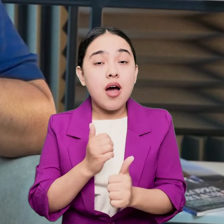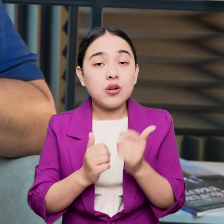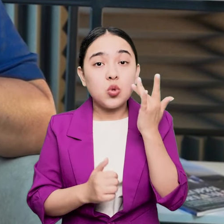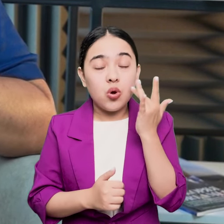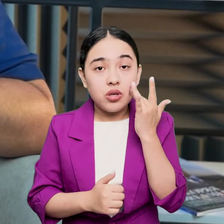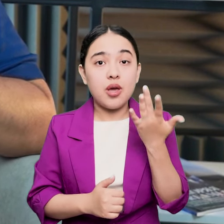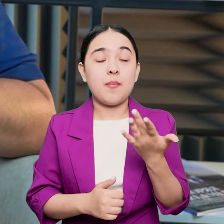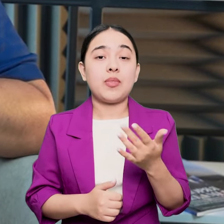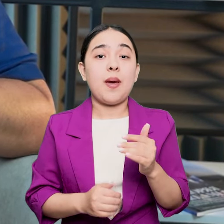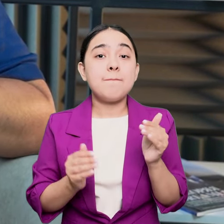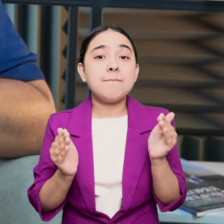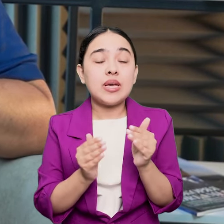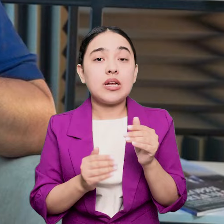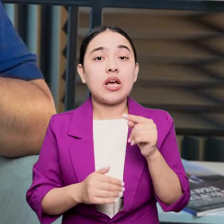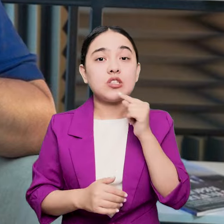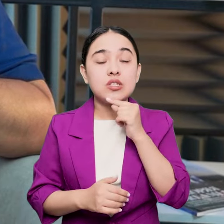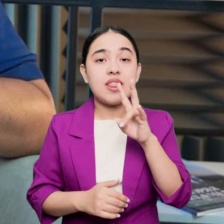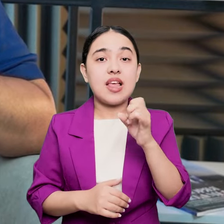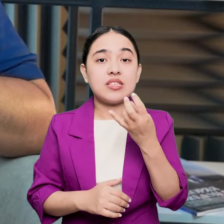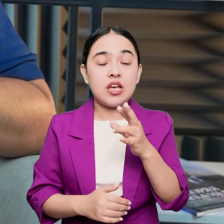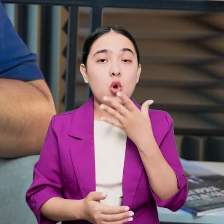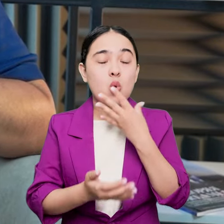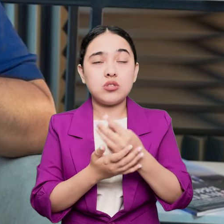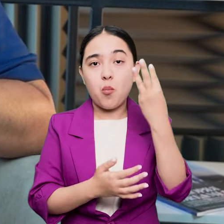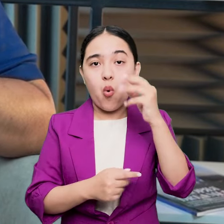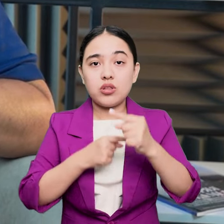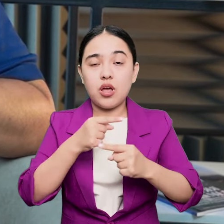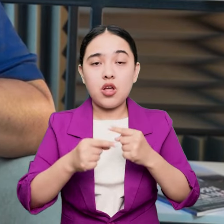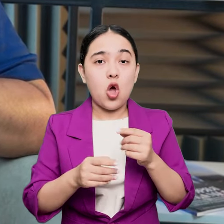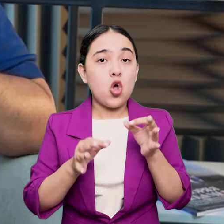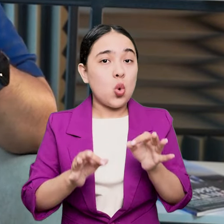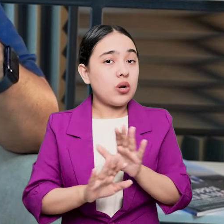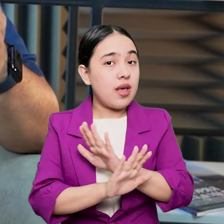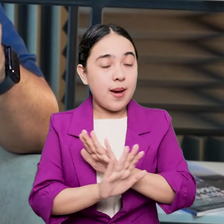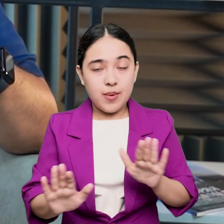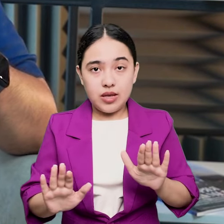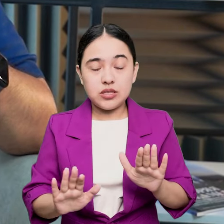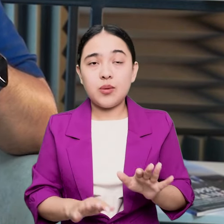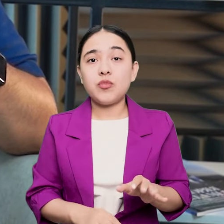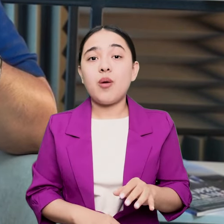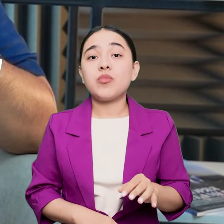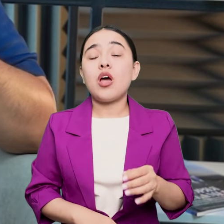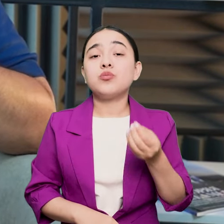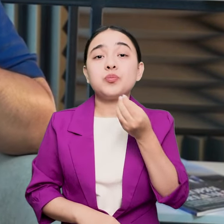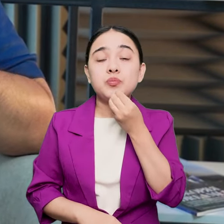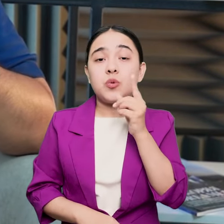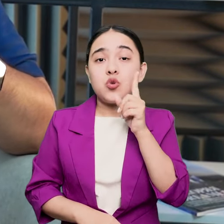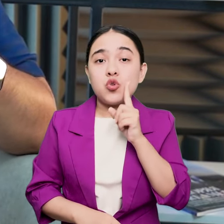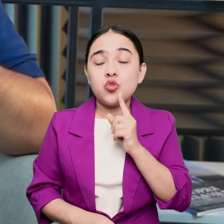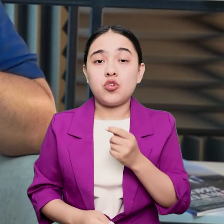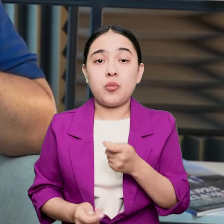ham mikroiqtisodiy nazariya o'zining modeli orqali to'g'ri emas. Ya'ni shirin taom kelishidan